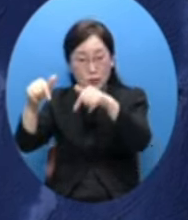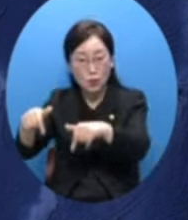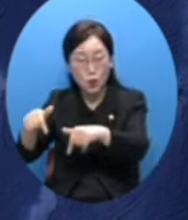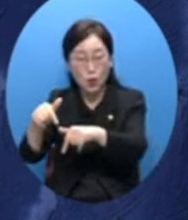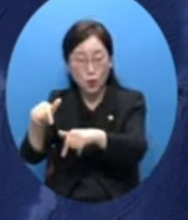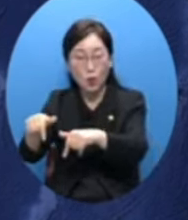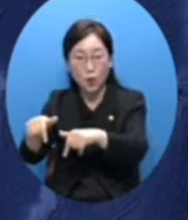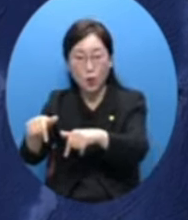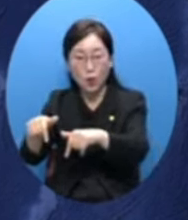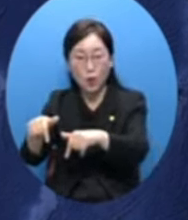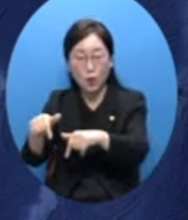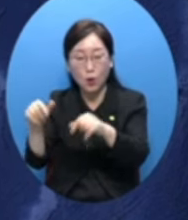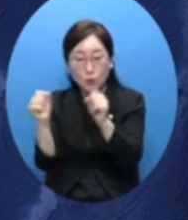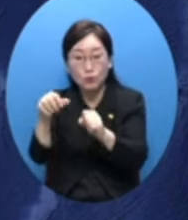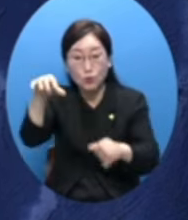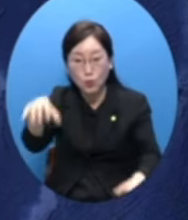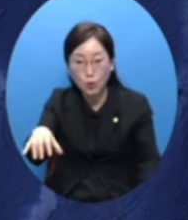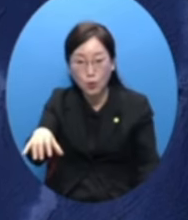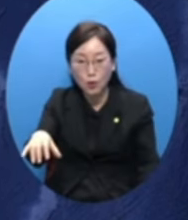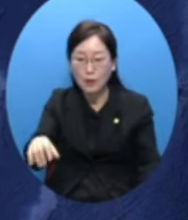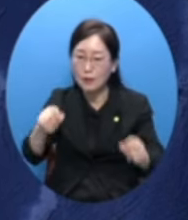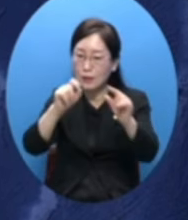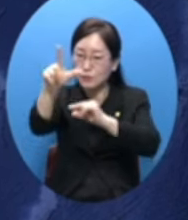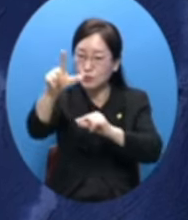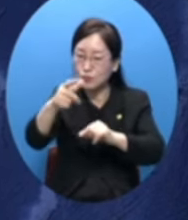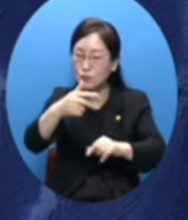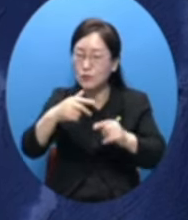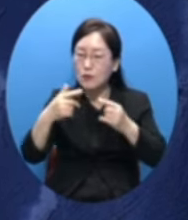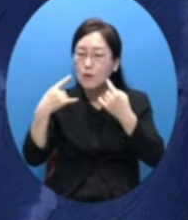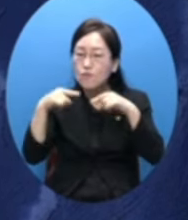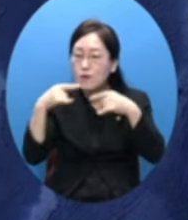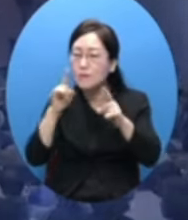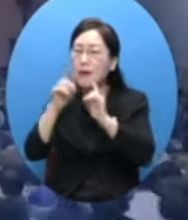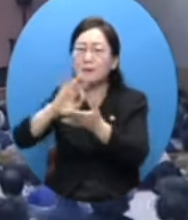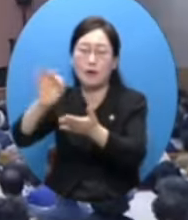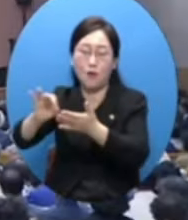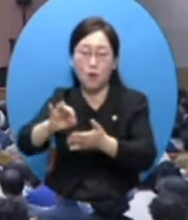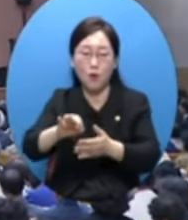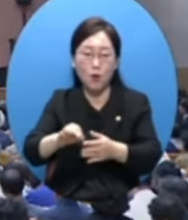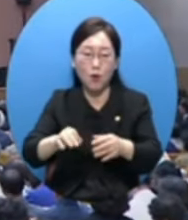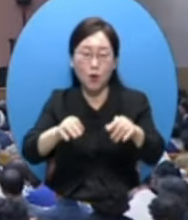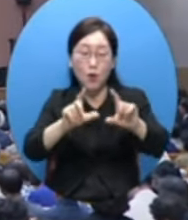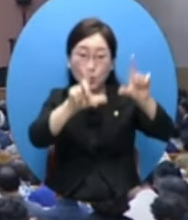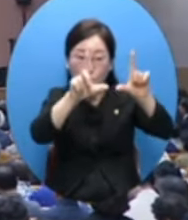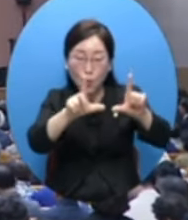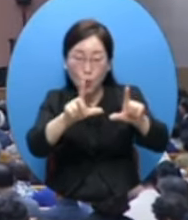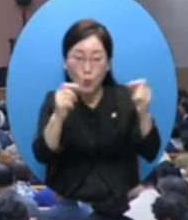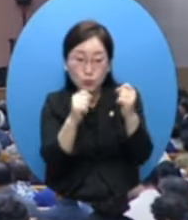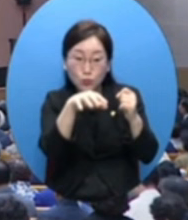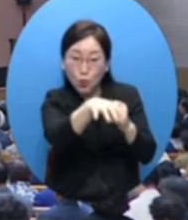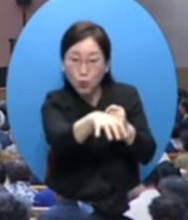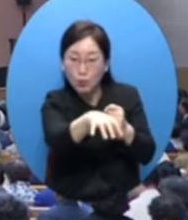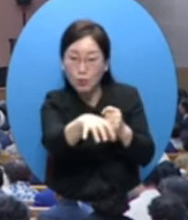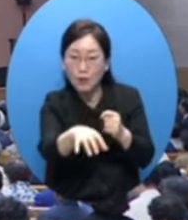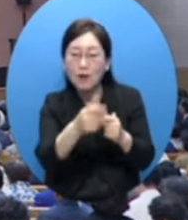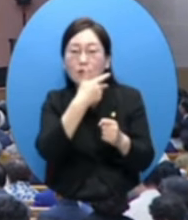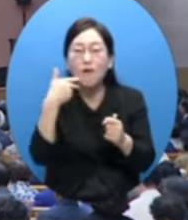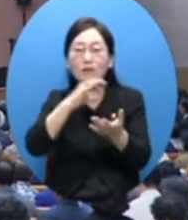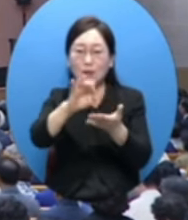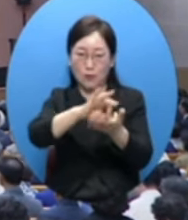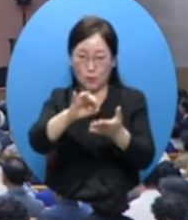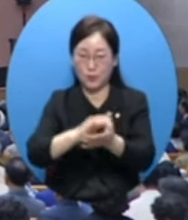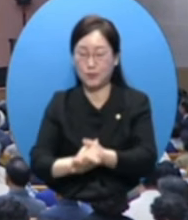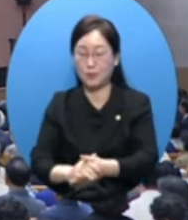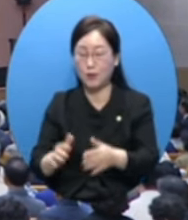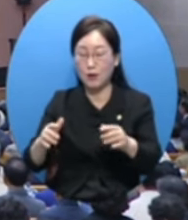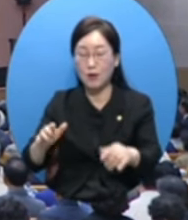불어를 쓰고 이 동부 쪽 대부분은 또 영국 영향을 받기 때문에 영어를 씁니다. 그래서 그는